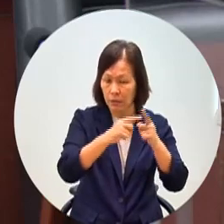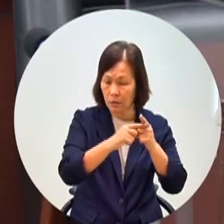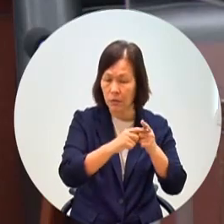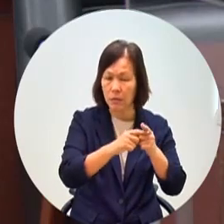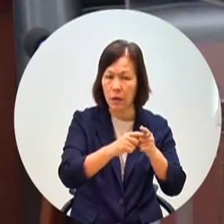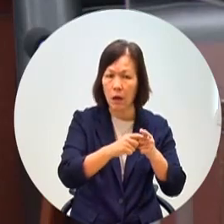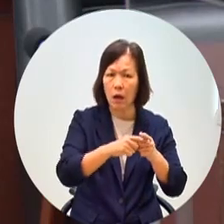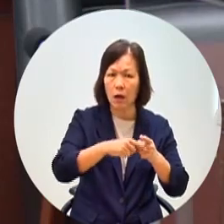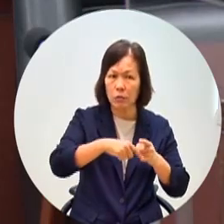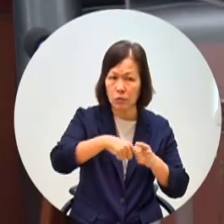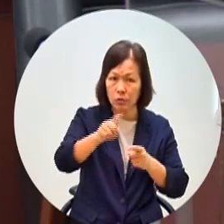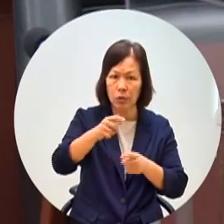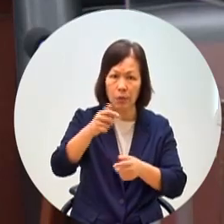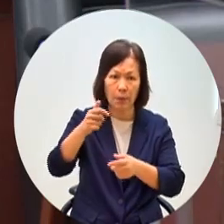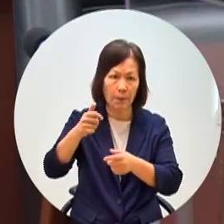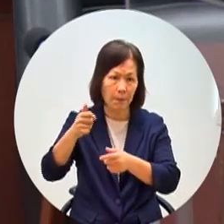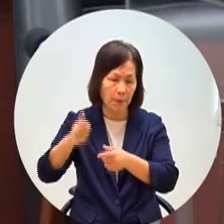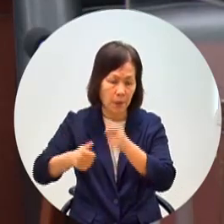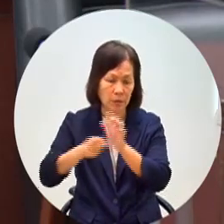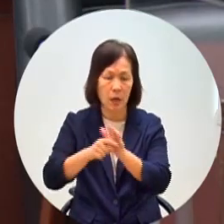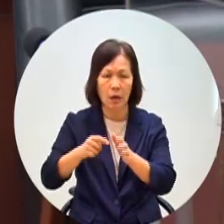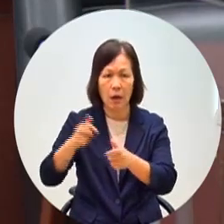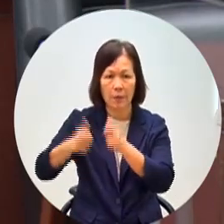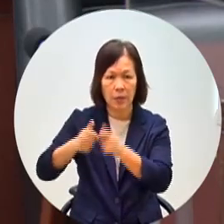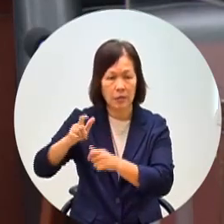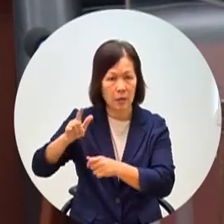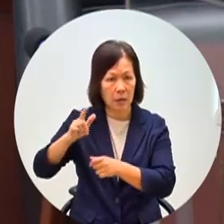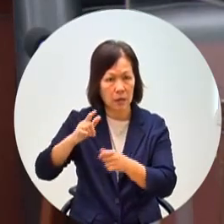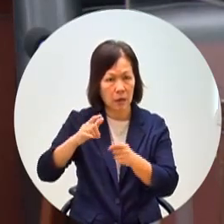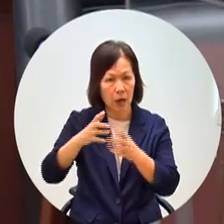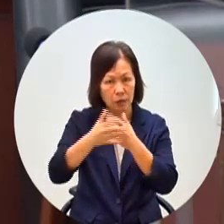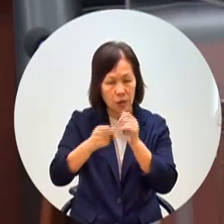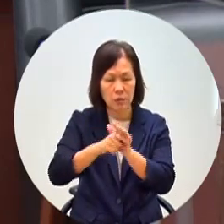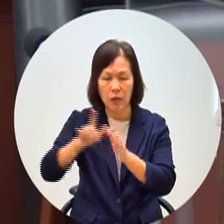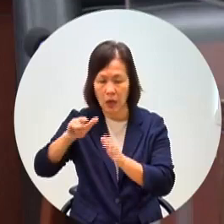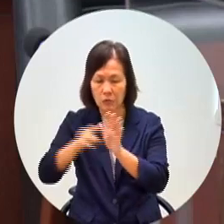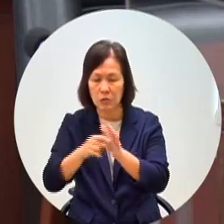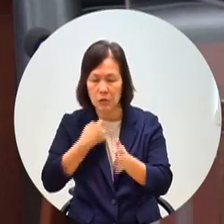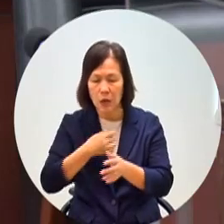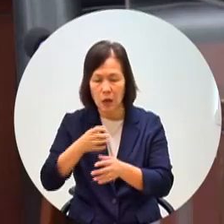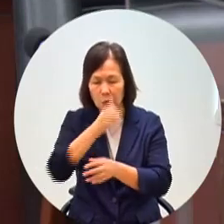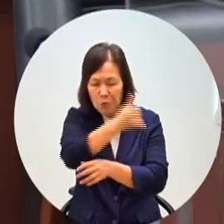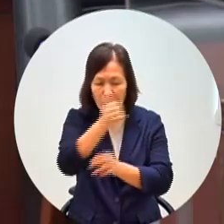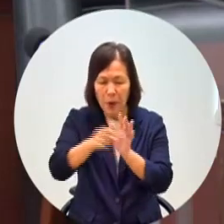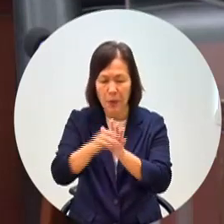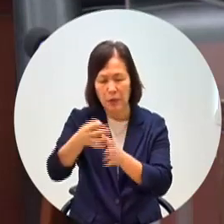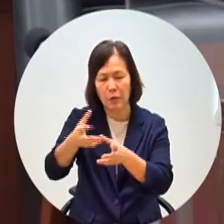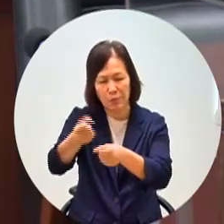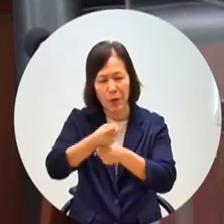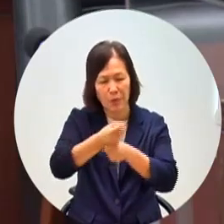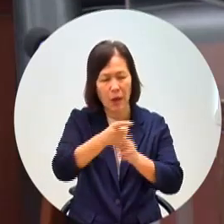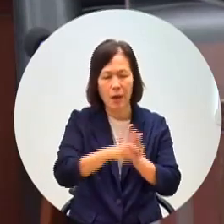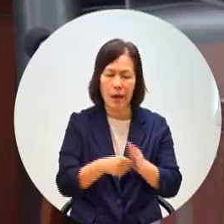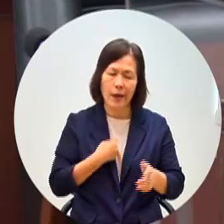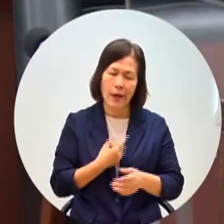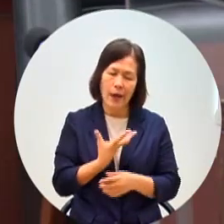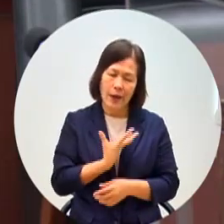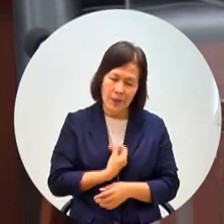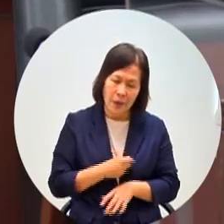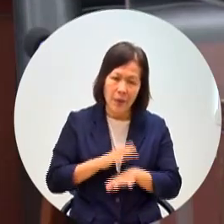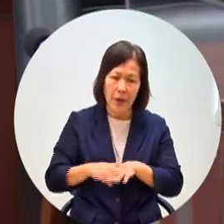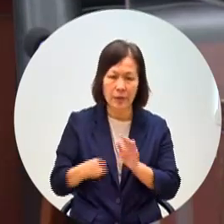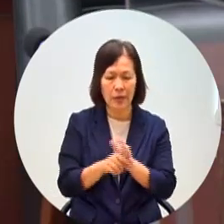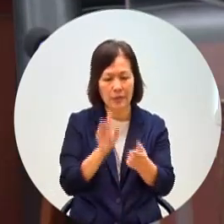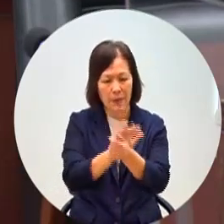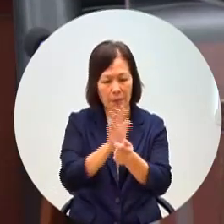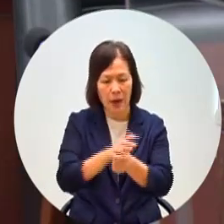的时候选手跟教练要四处去募款， 我觉得好心寒哦，人家在为高雄比